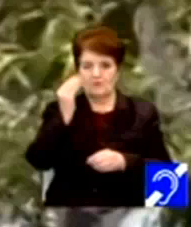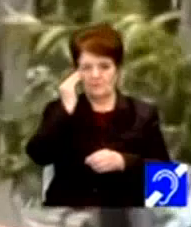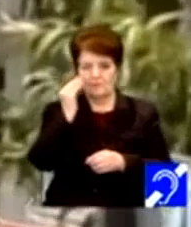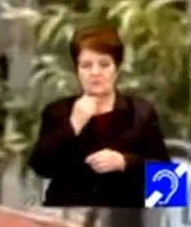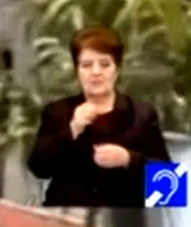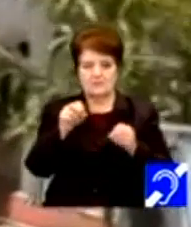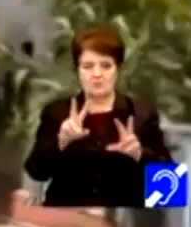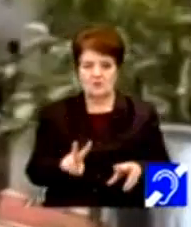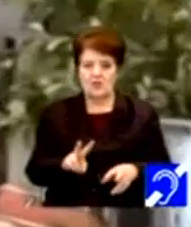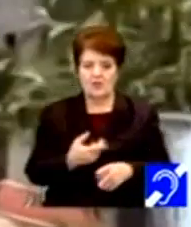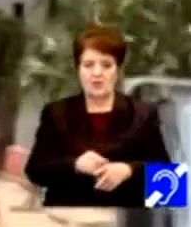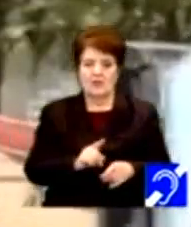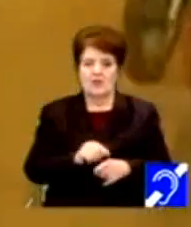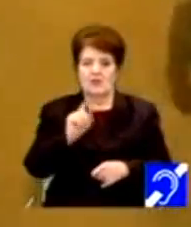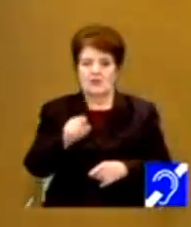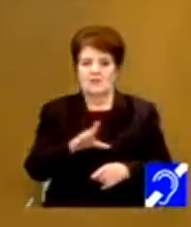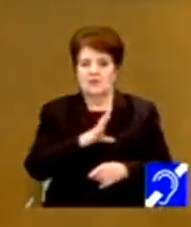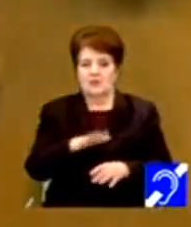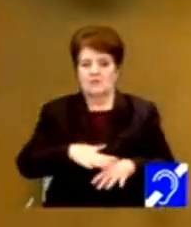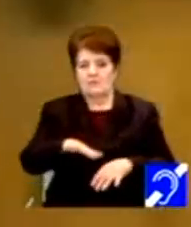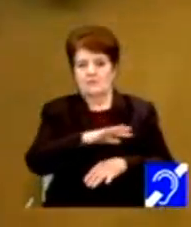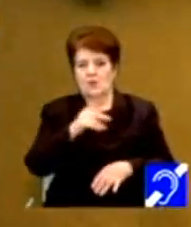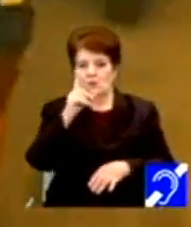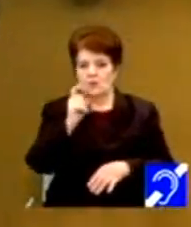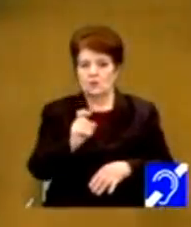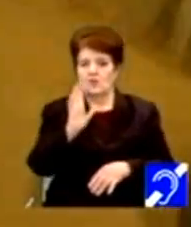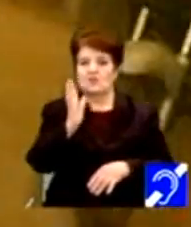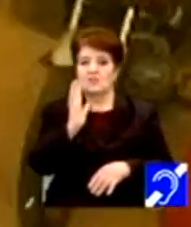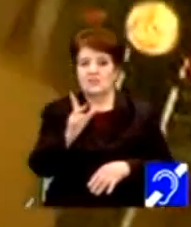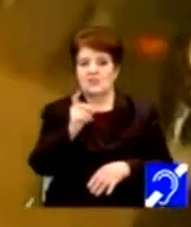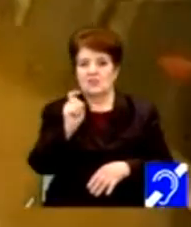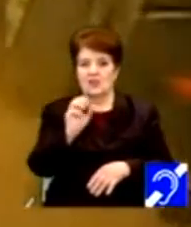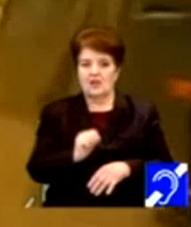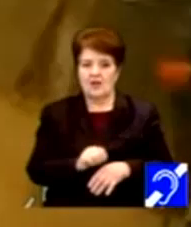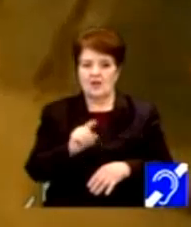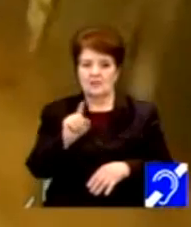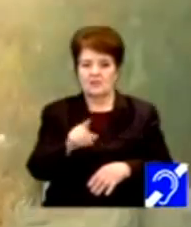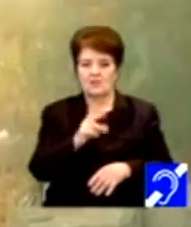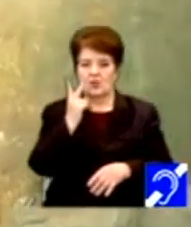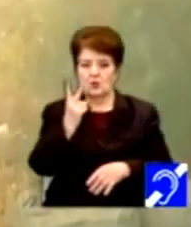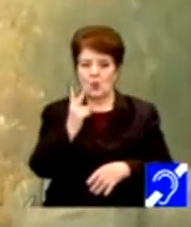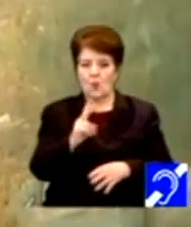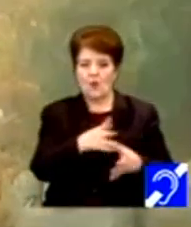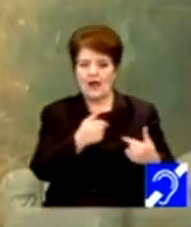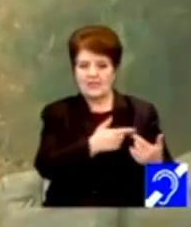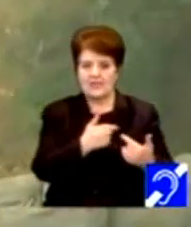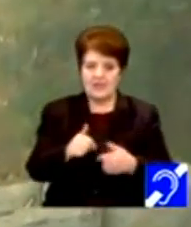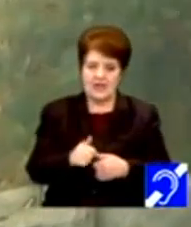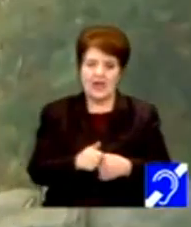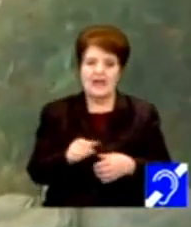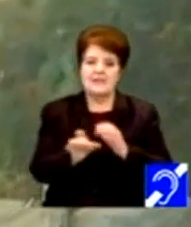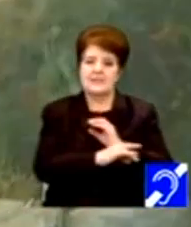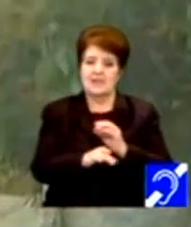intenționat. Incendiul a purjolit o suprafață de aproape 150 de hectare, cel mai grav afectate fiind două cartiere sărace.